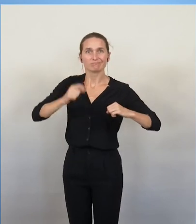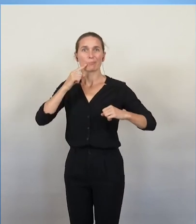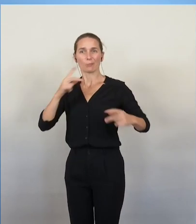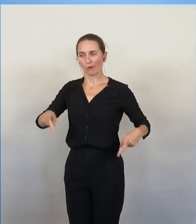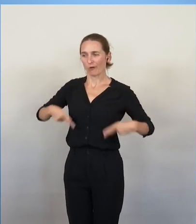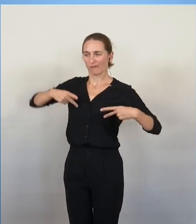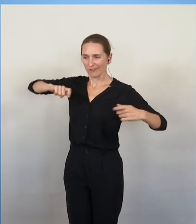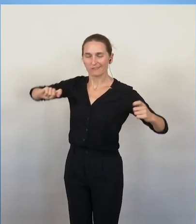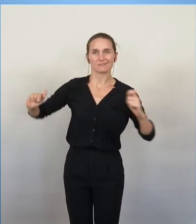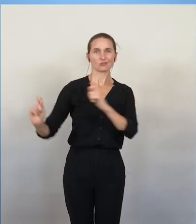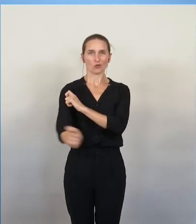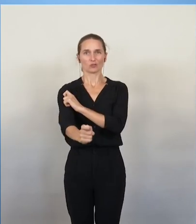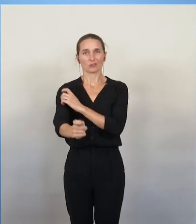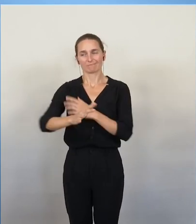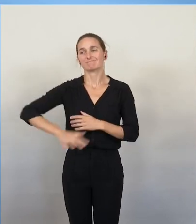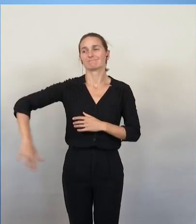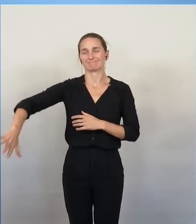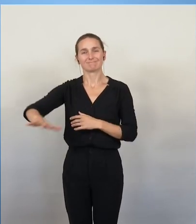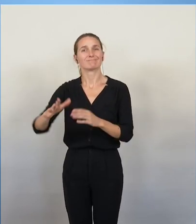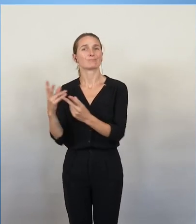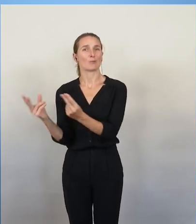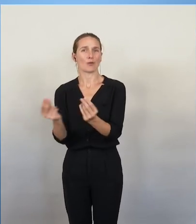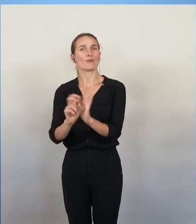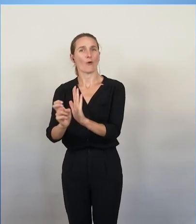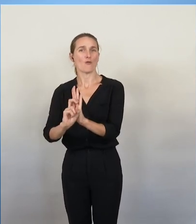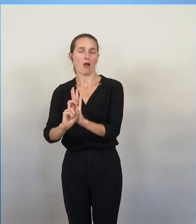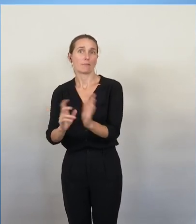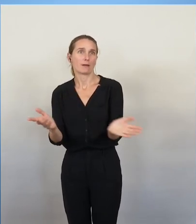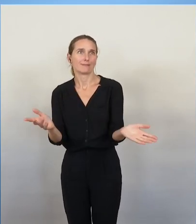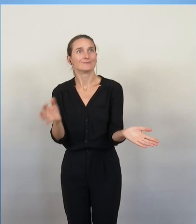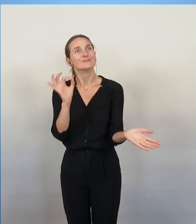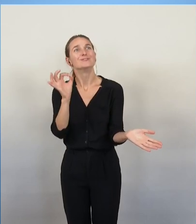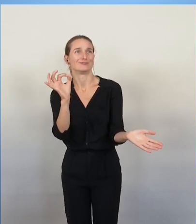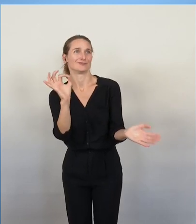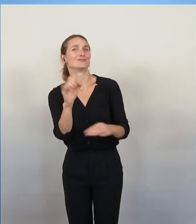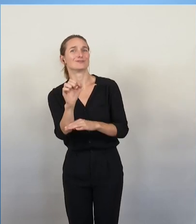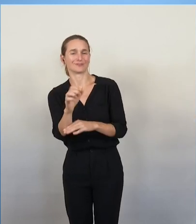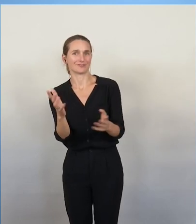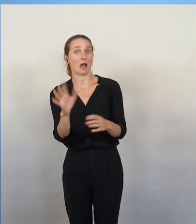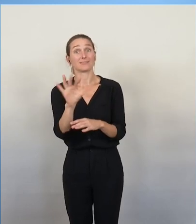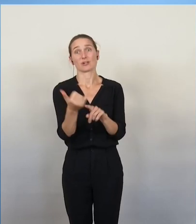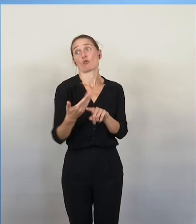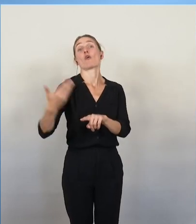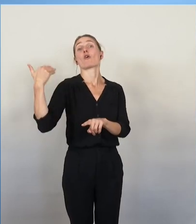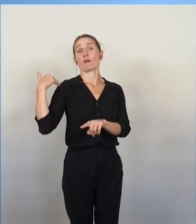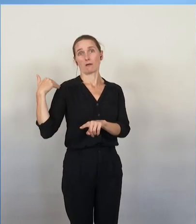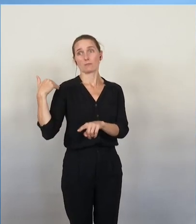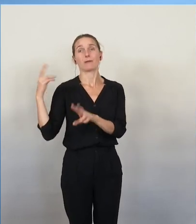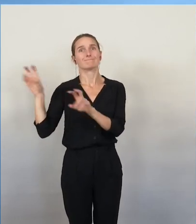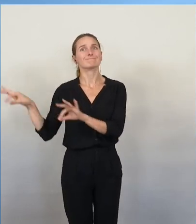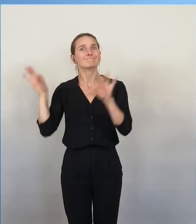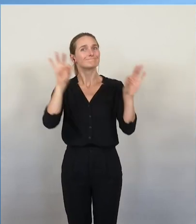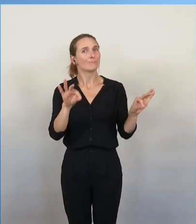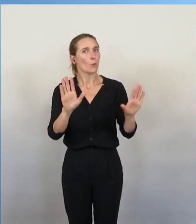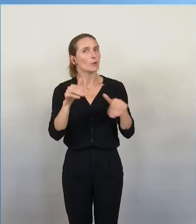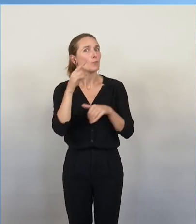l'apprécié c'était il y a 5 jours je cite toujours puisque vous êtes très actif sur Twitter si vous voulez